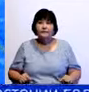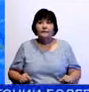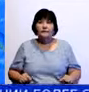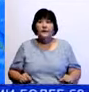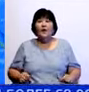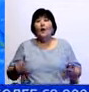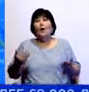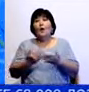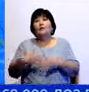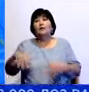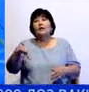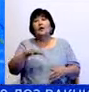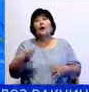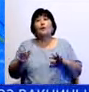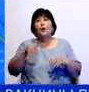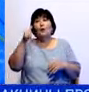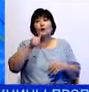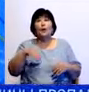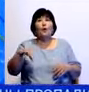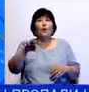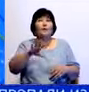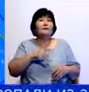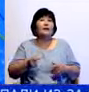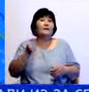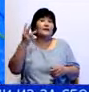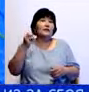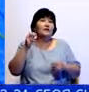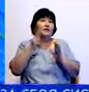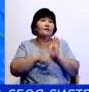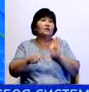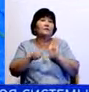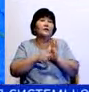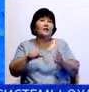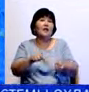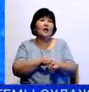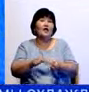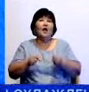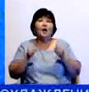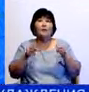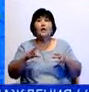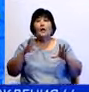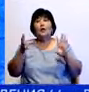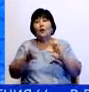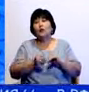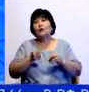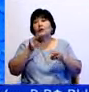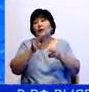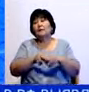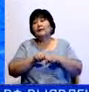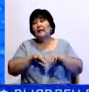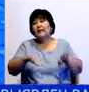новости региона в прошлом году в области выявлено 386 наркопреступлений в результате пресечено